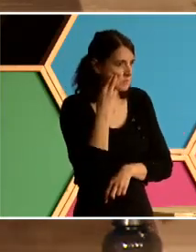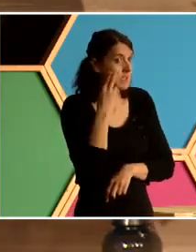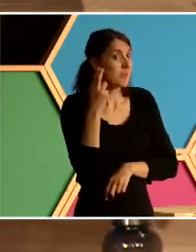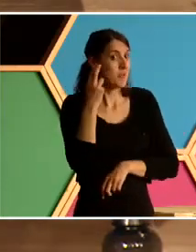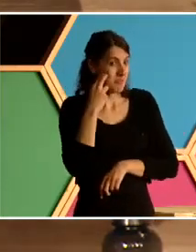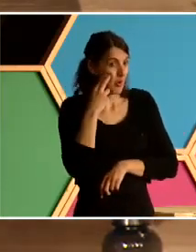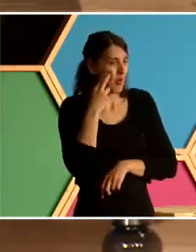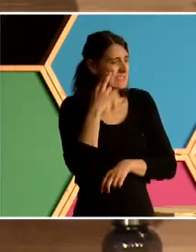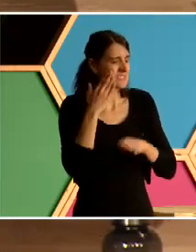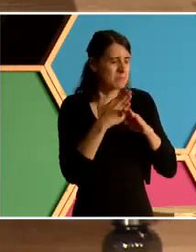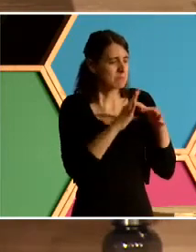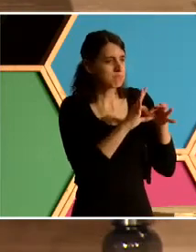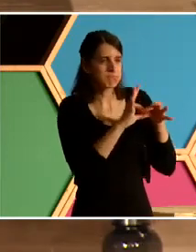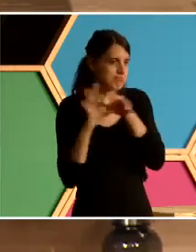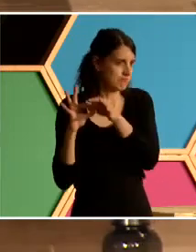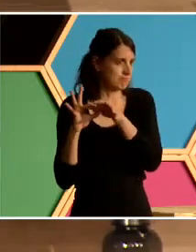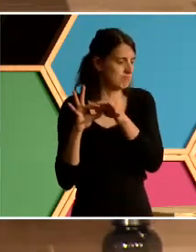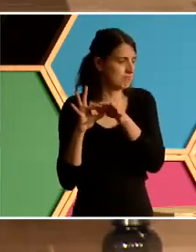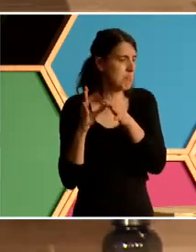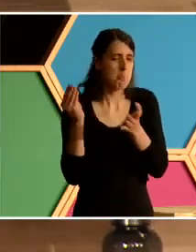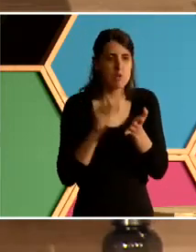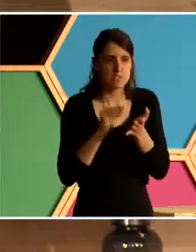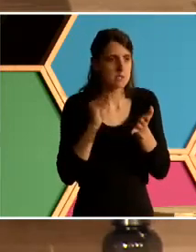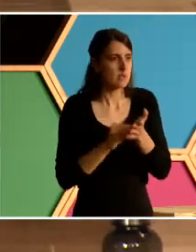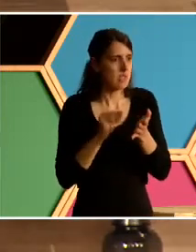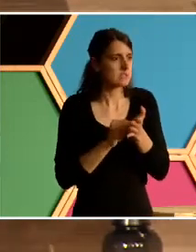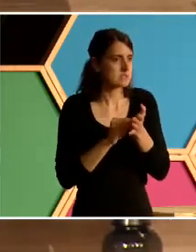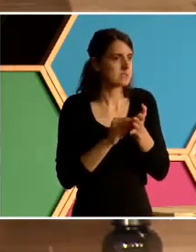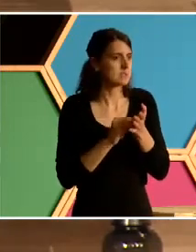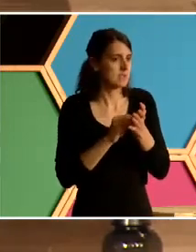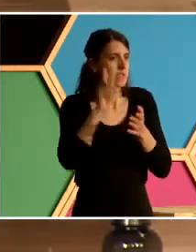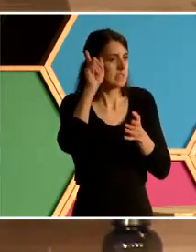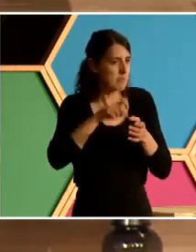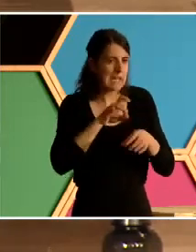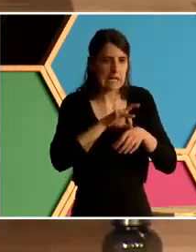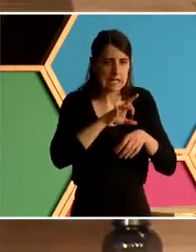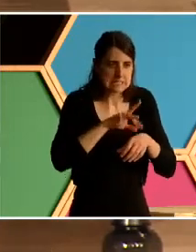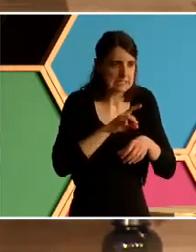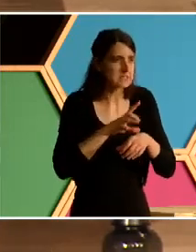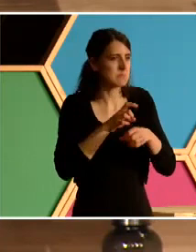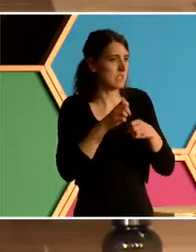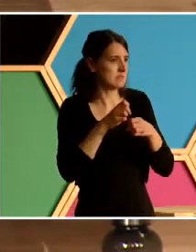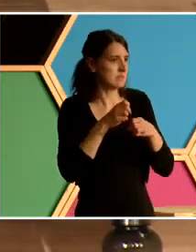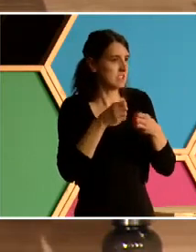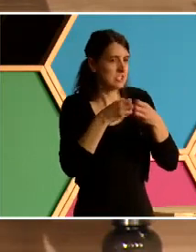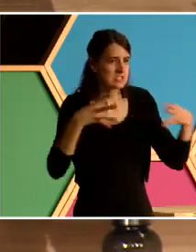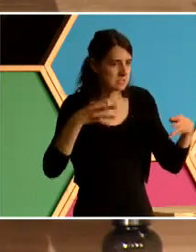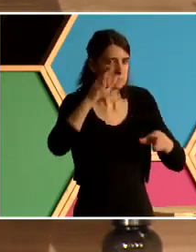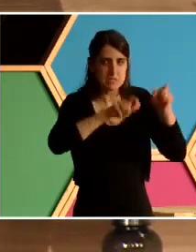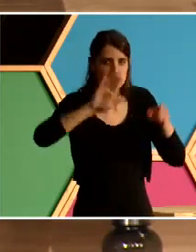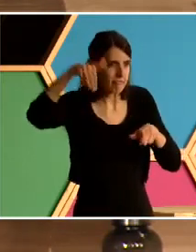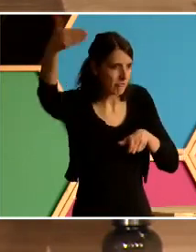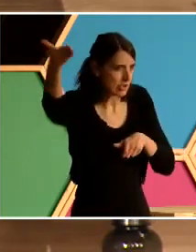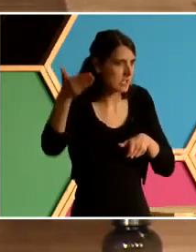porta associada molts cops el racisme, la xenofòbia, l'odi, aquest sentiment de rebuig